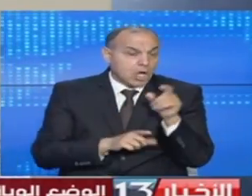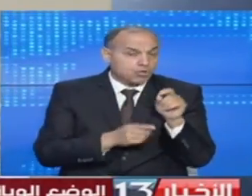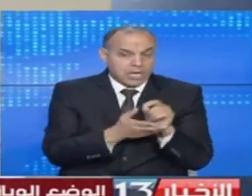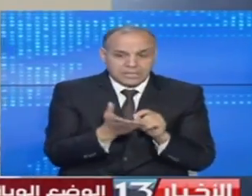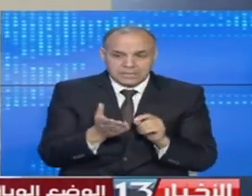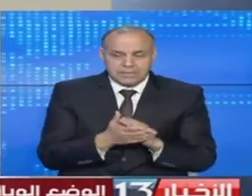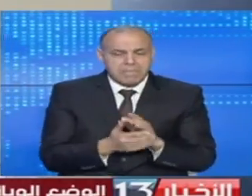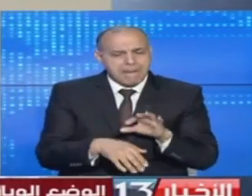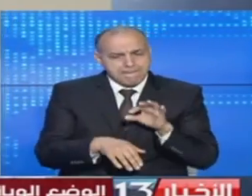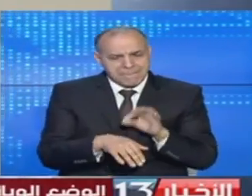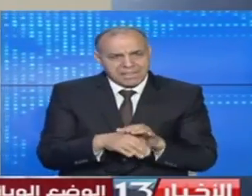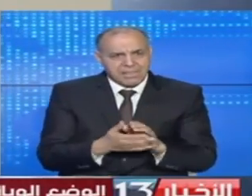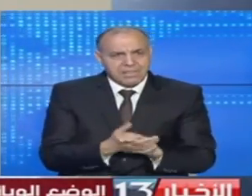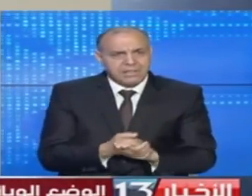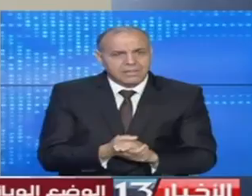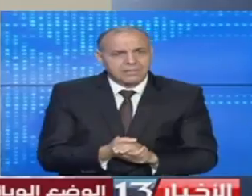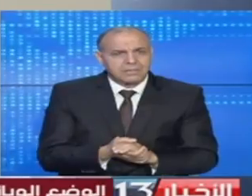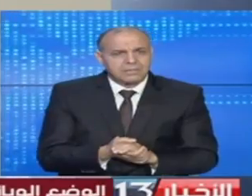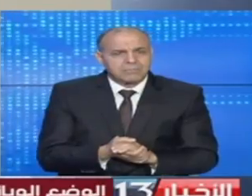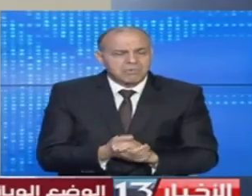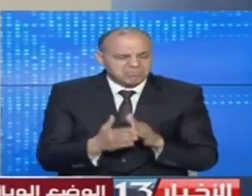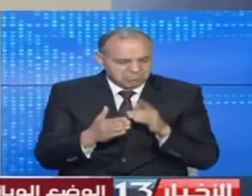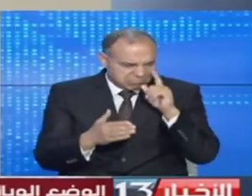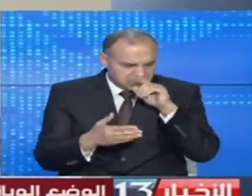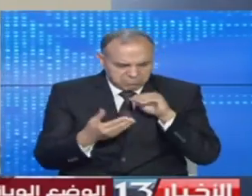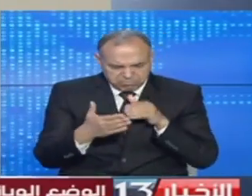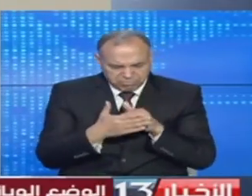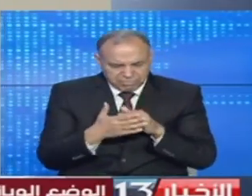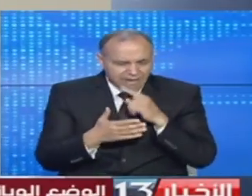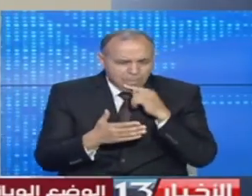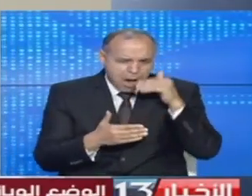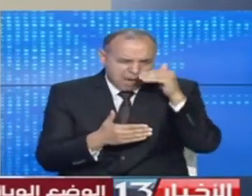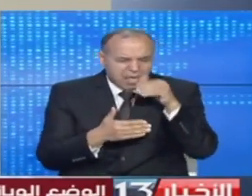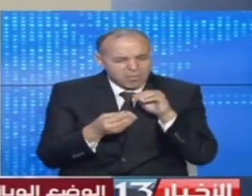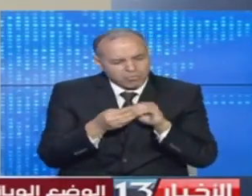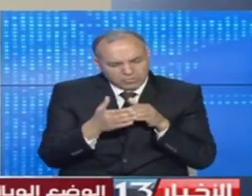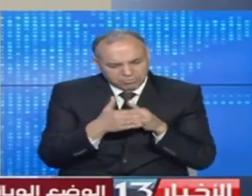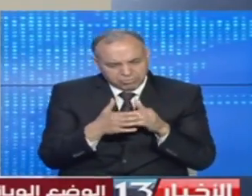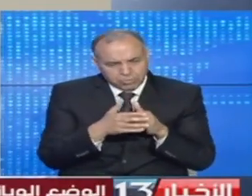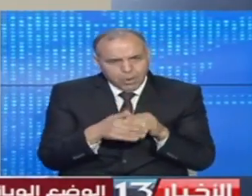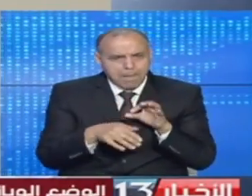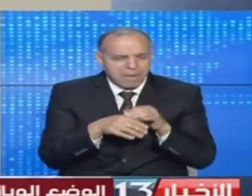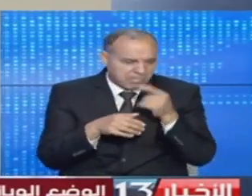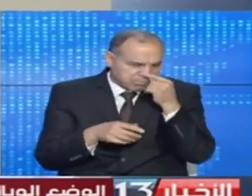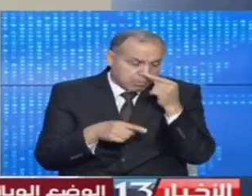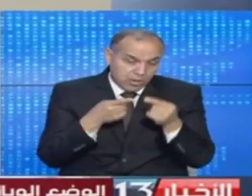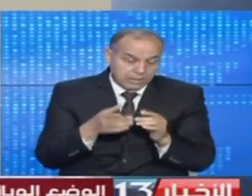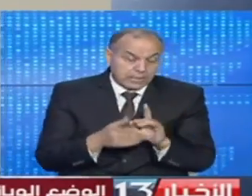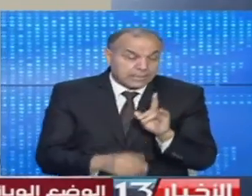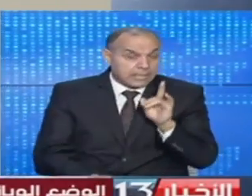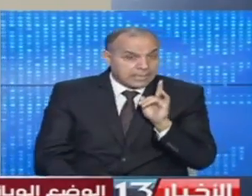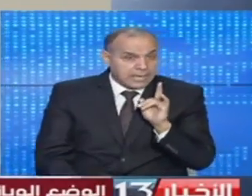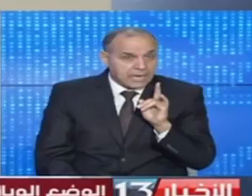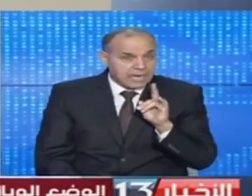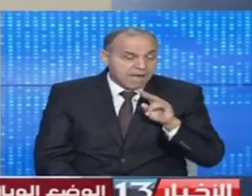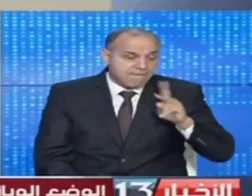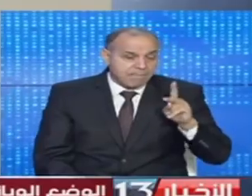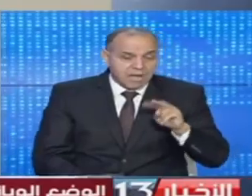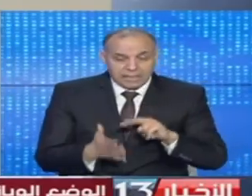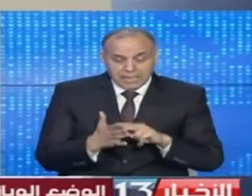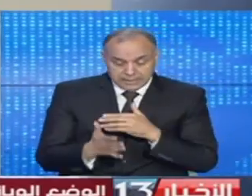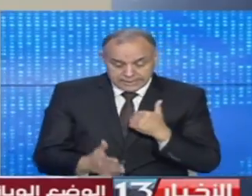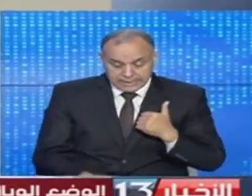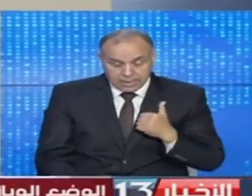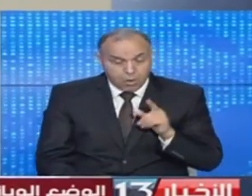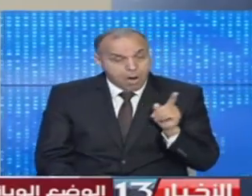اللي كانوا يعملوا حالات لازم تتعقد وما المتقدمين في السن اللي عنده اولمرت المزمنه لكن ايضا ان تقوم صحي